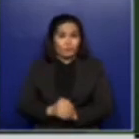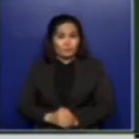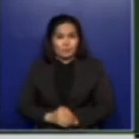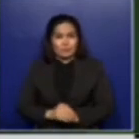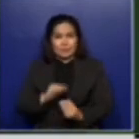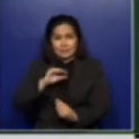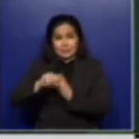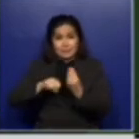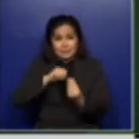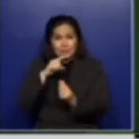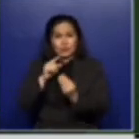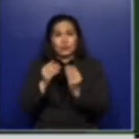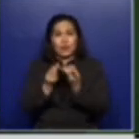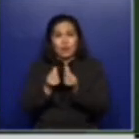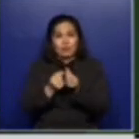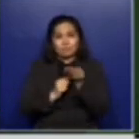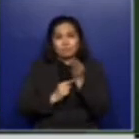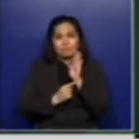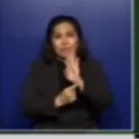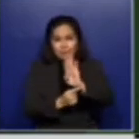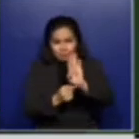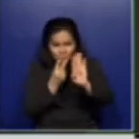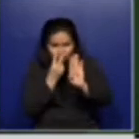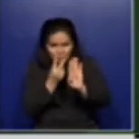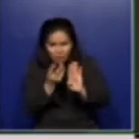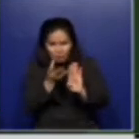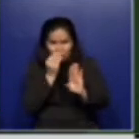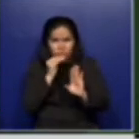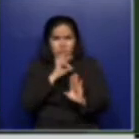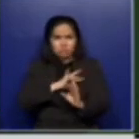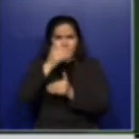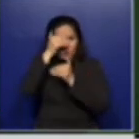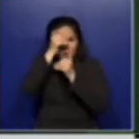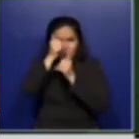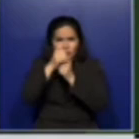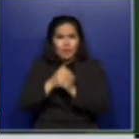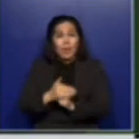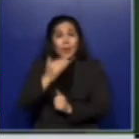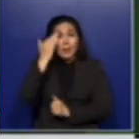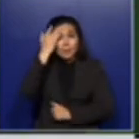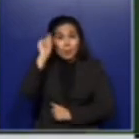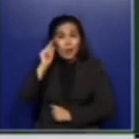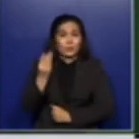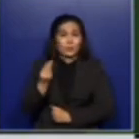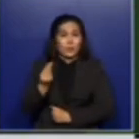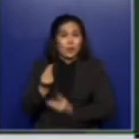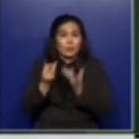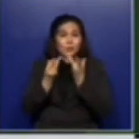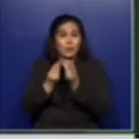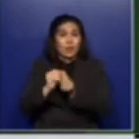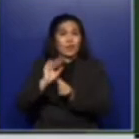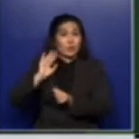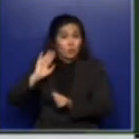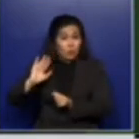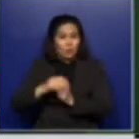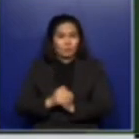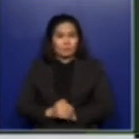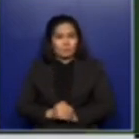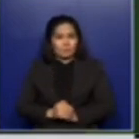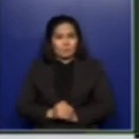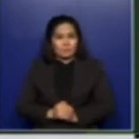กิจออกมาซึ่งน่าสนใจมากนะครับว่าเขาได้คาดการว่าอันนี้เป็นตัวเลขของทางการนะครับเขาได้คาดการ